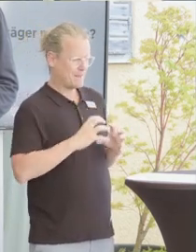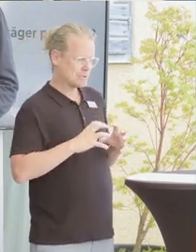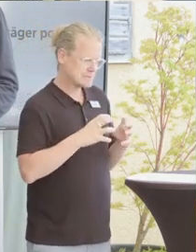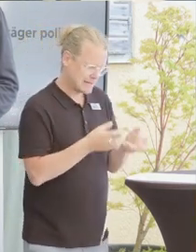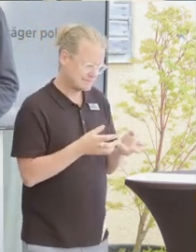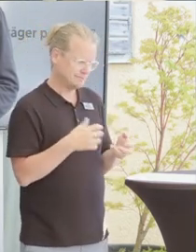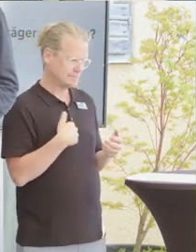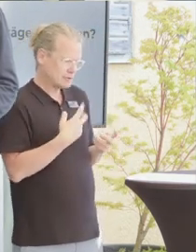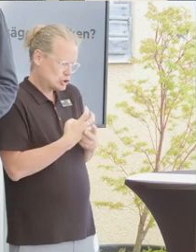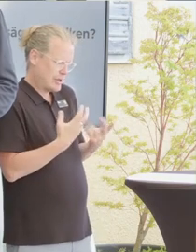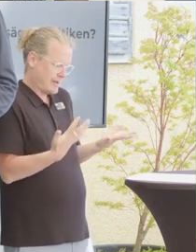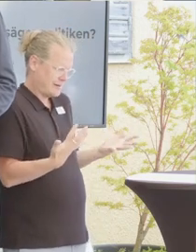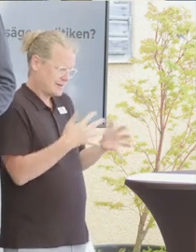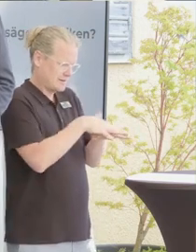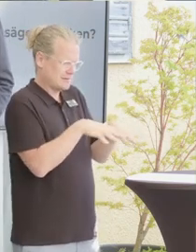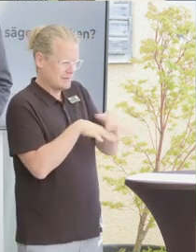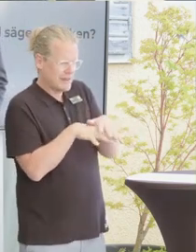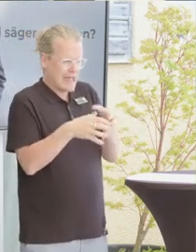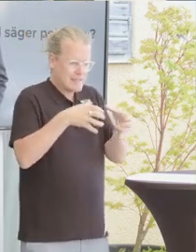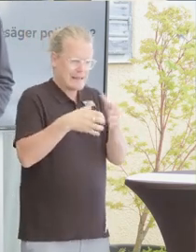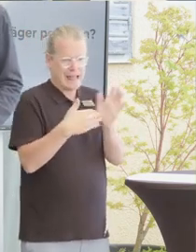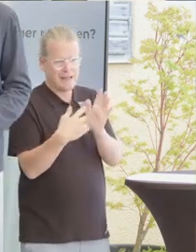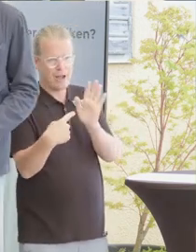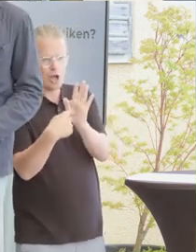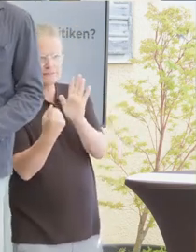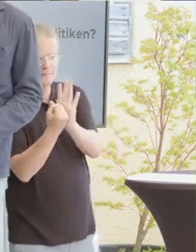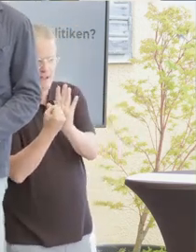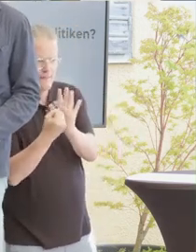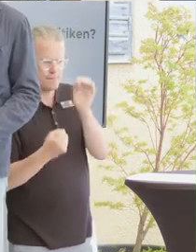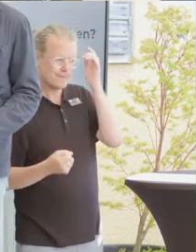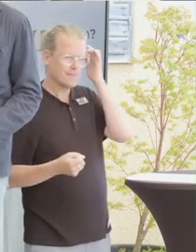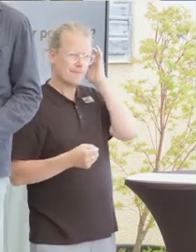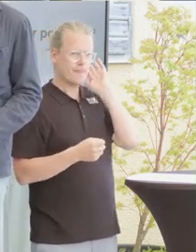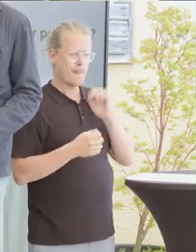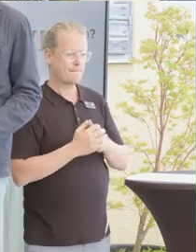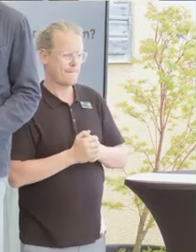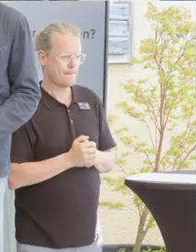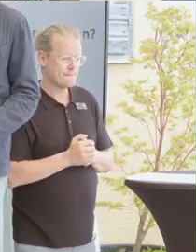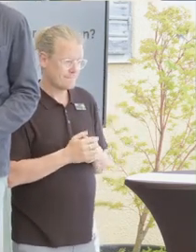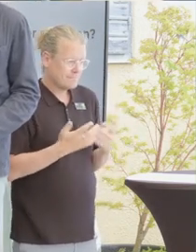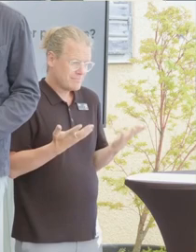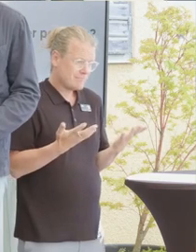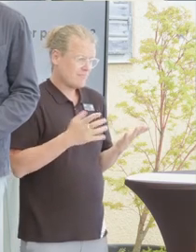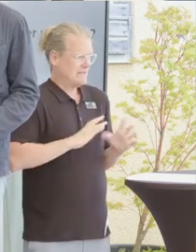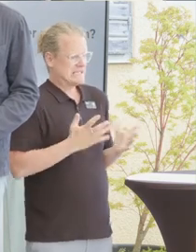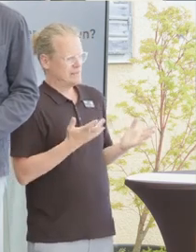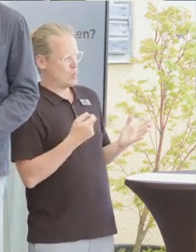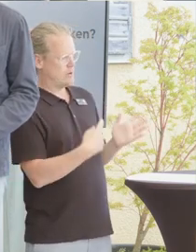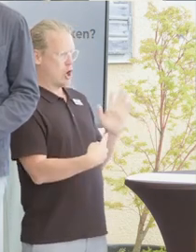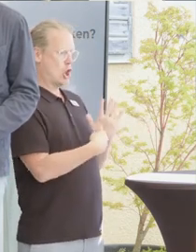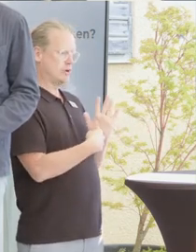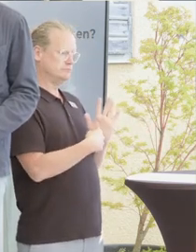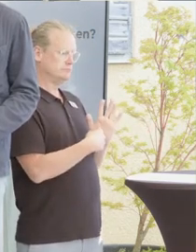blivit en relativt bra genomförande upphovsrättsdirektivet. Men ingen lag någonsin har ju blivit perfekt på en gång. Så det behövs ju